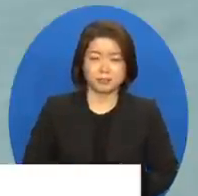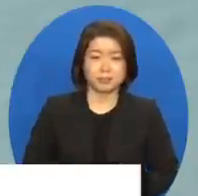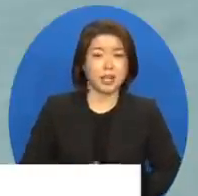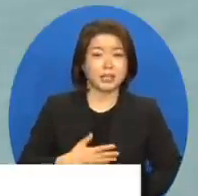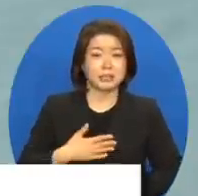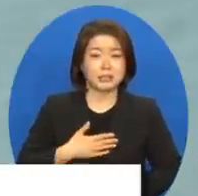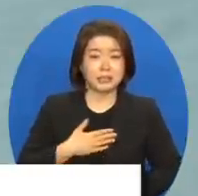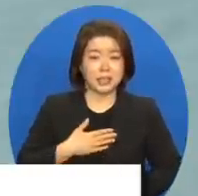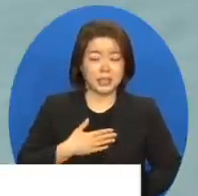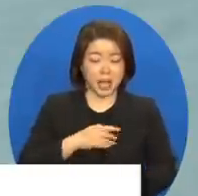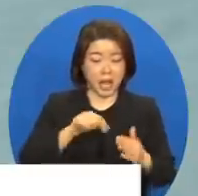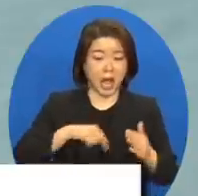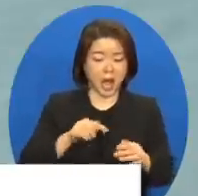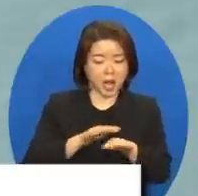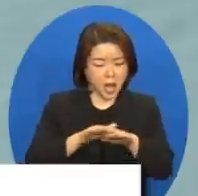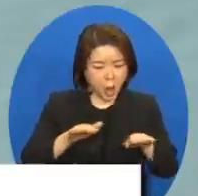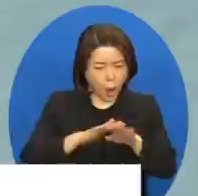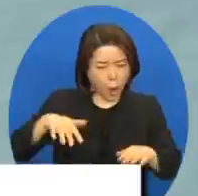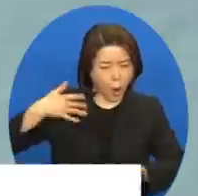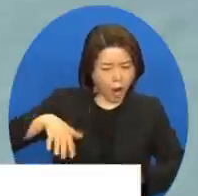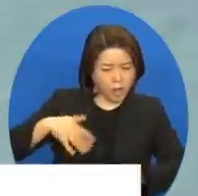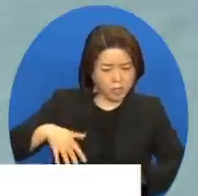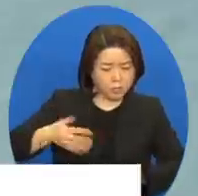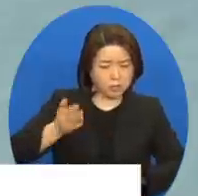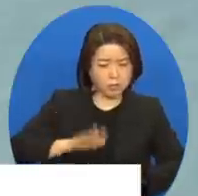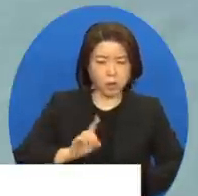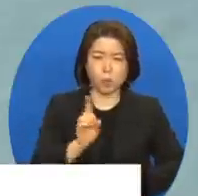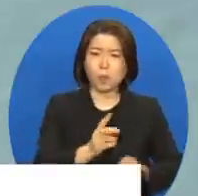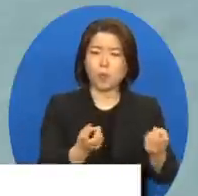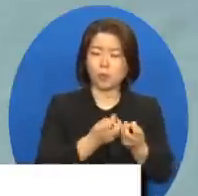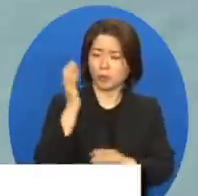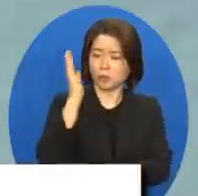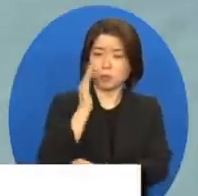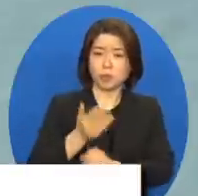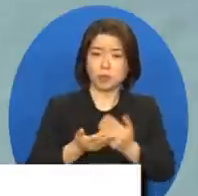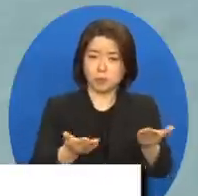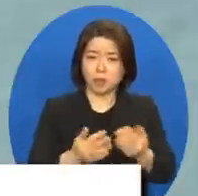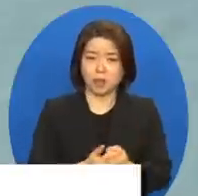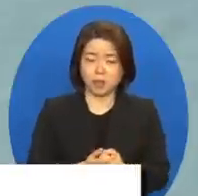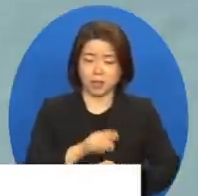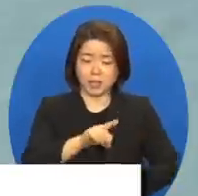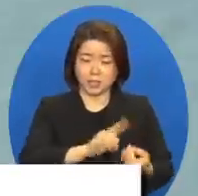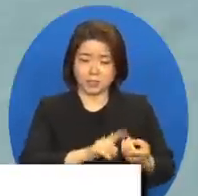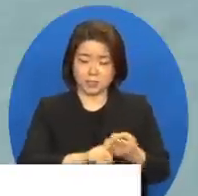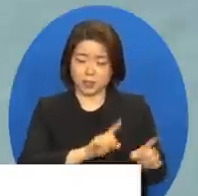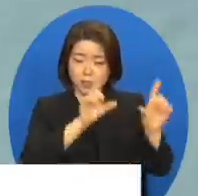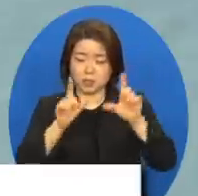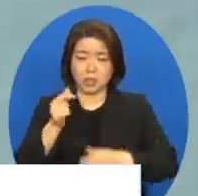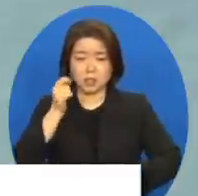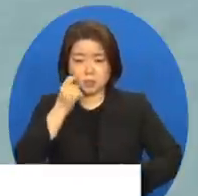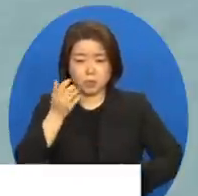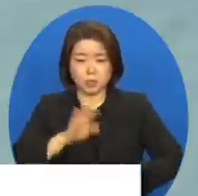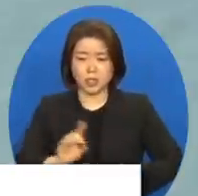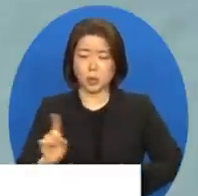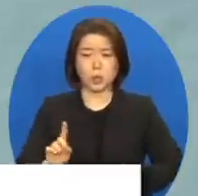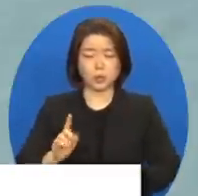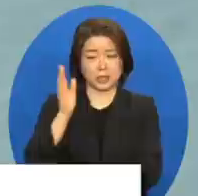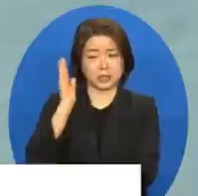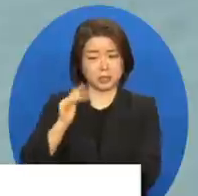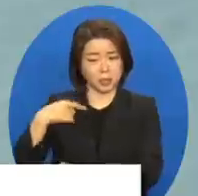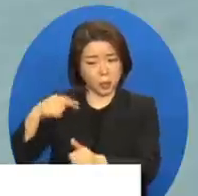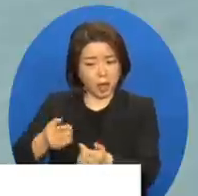제가 해결이 안 된 것을 어떻게 설교합니까? 제가 그들께 살지 못하는 것을 어떻게 성도들에게 가르칠 수 있나요?